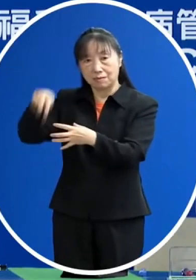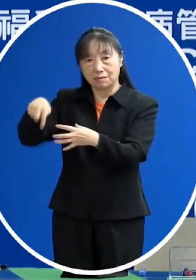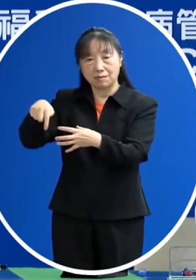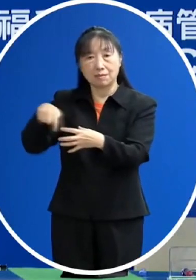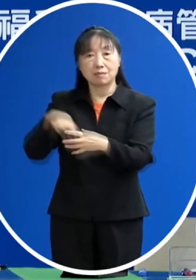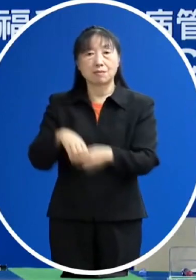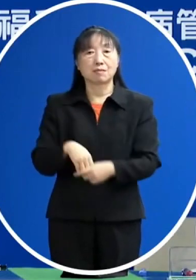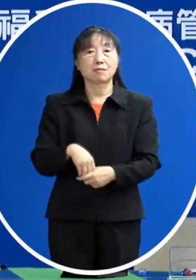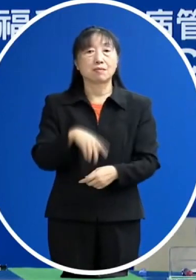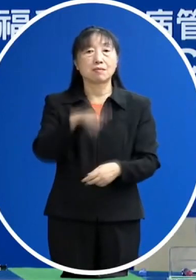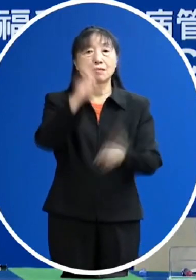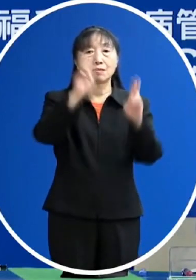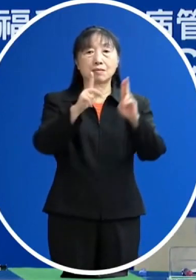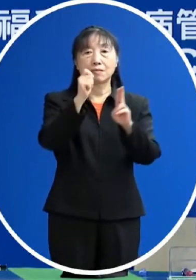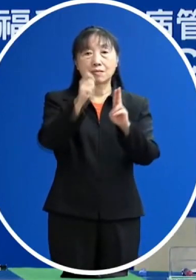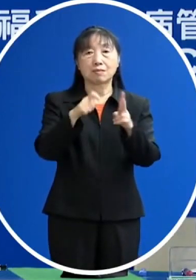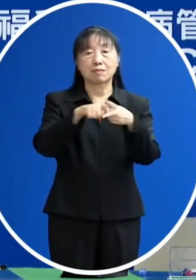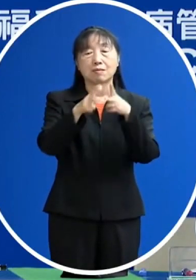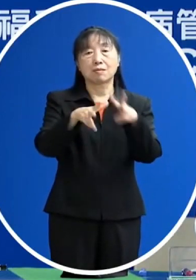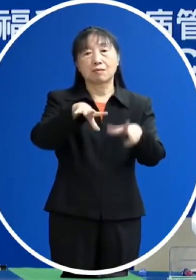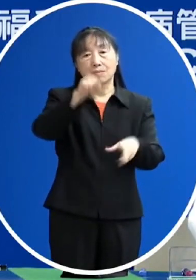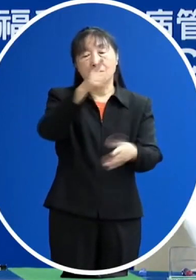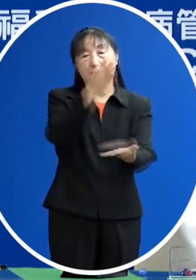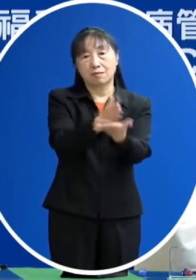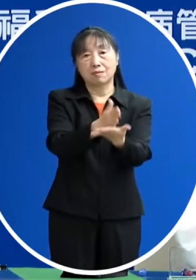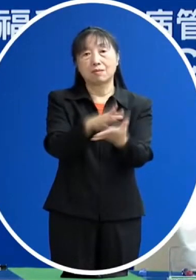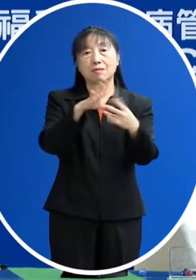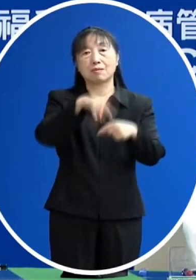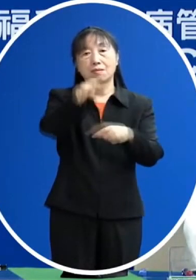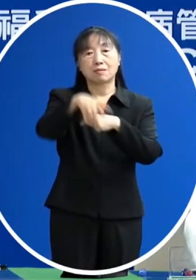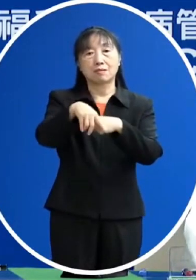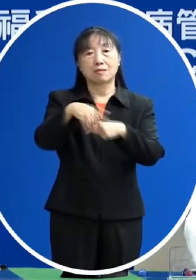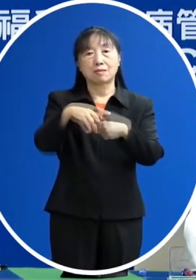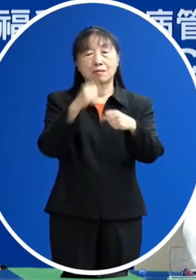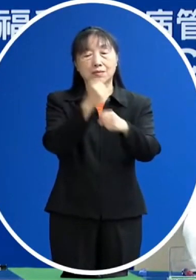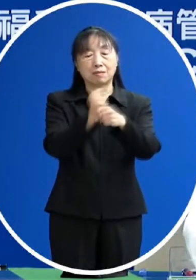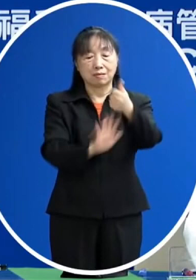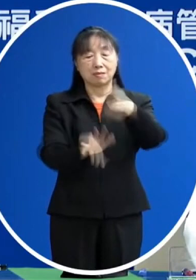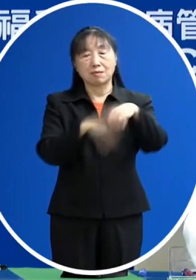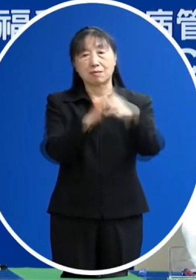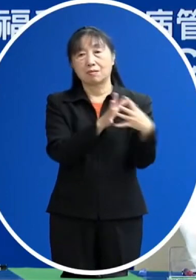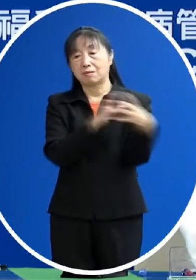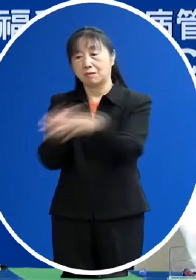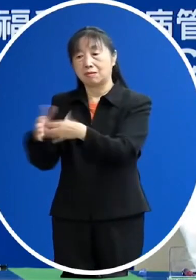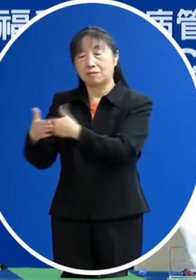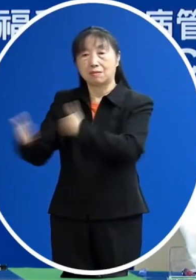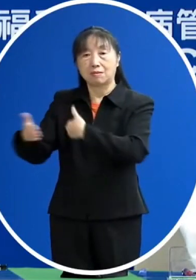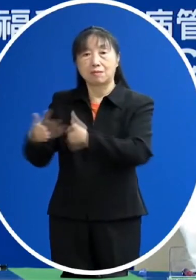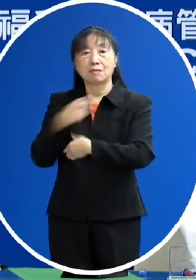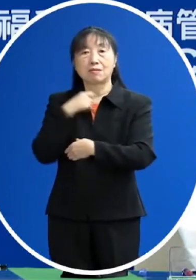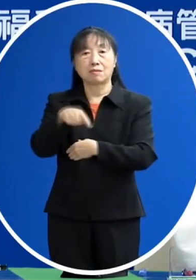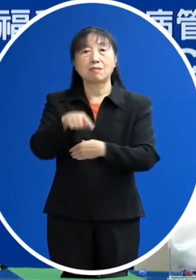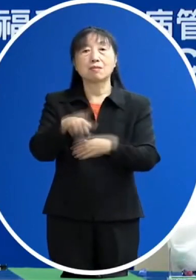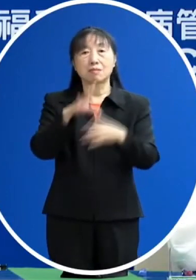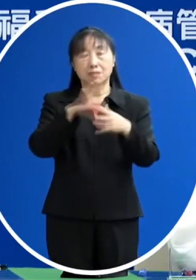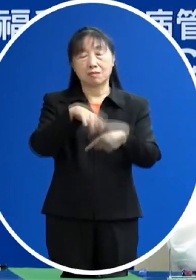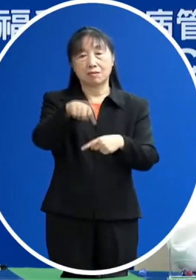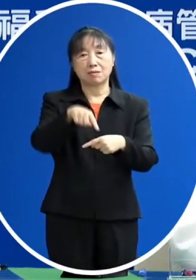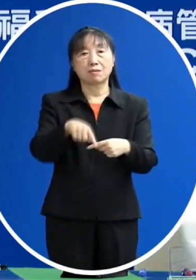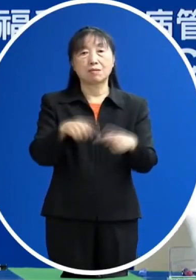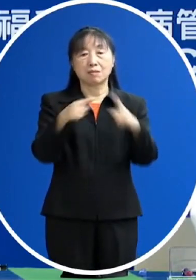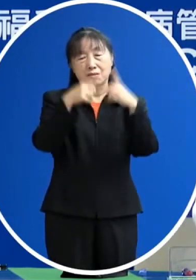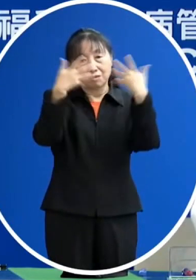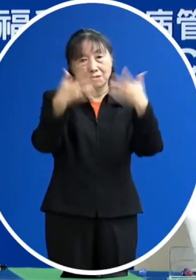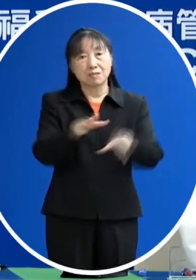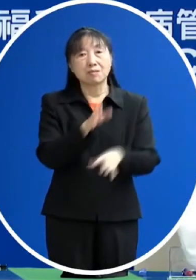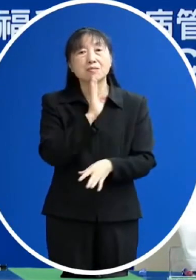该电子厂就先停工，好，因为全部的人都已经都居隔了，好，这是一个比较大范围，不过人也